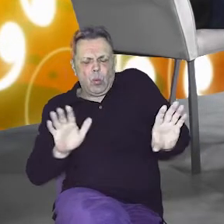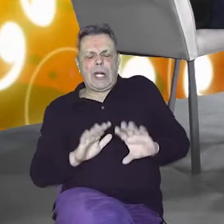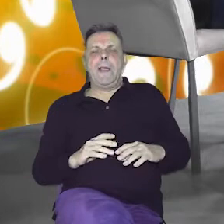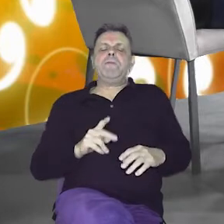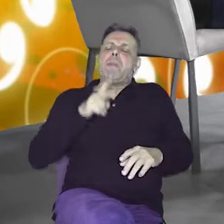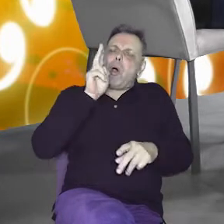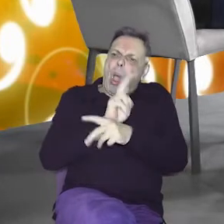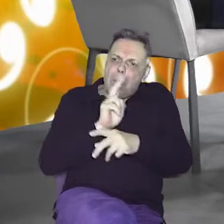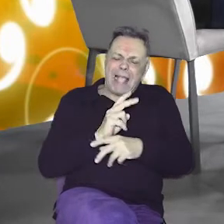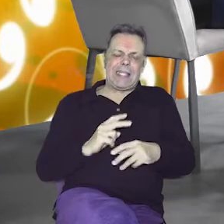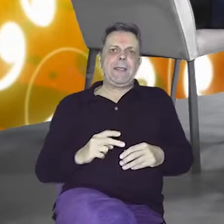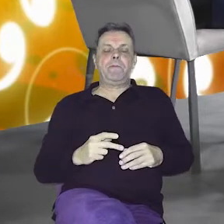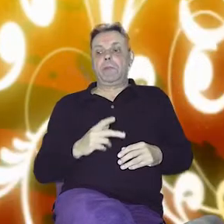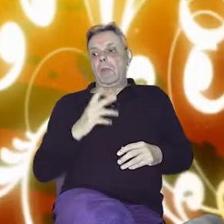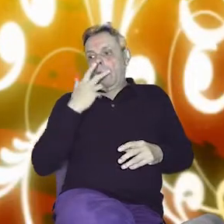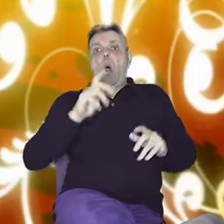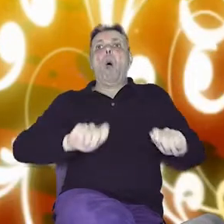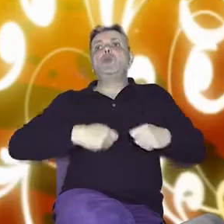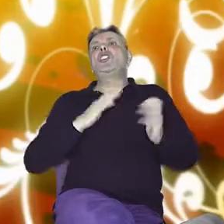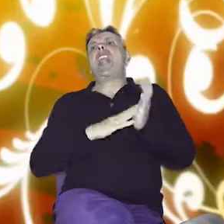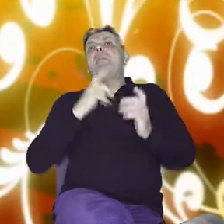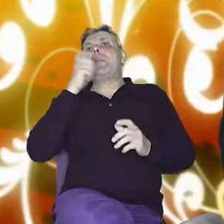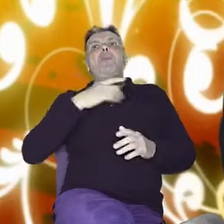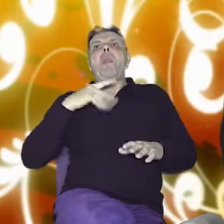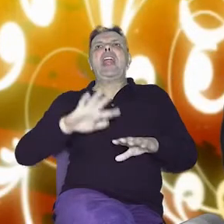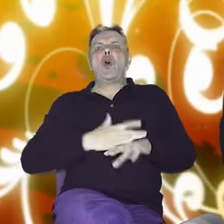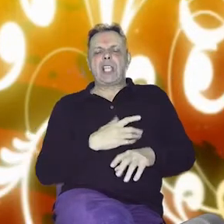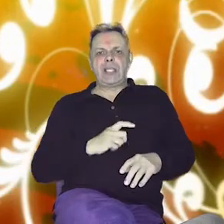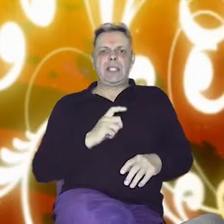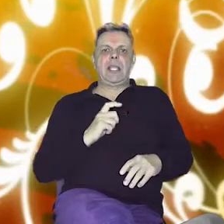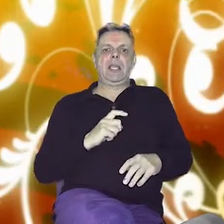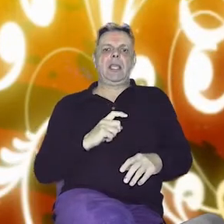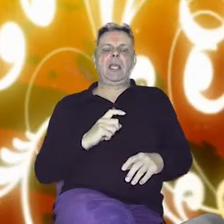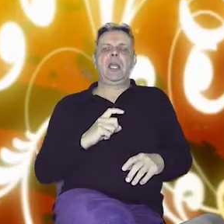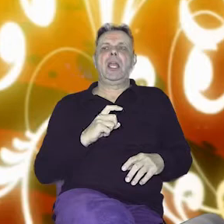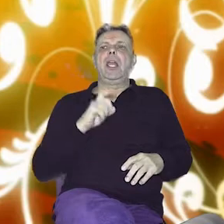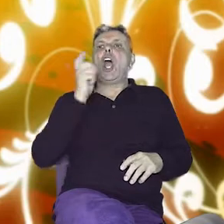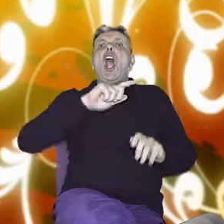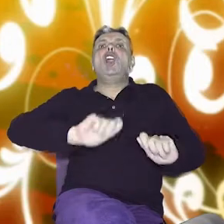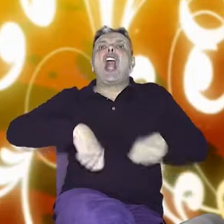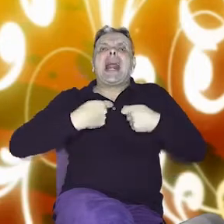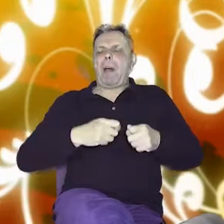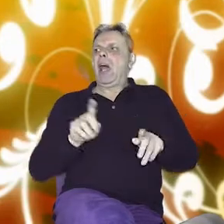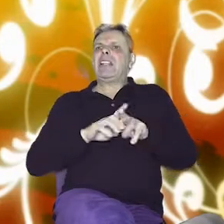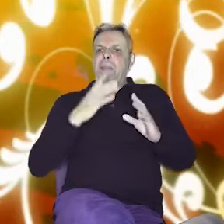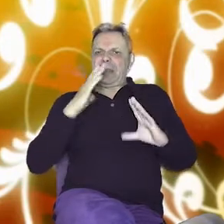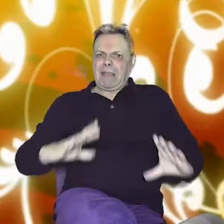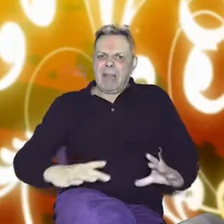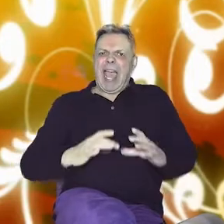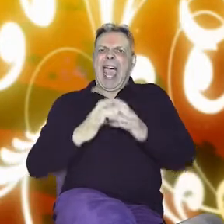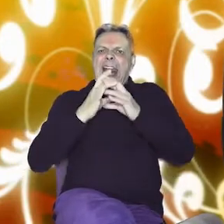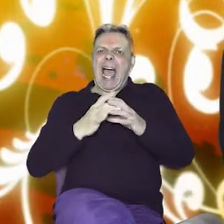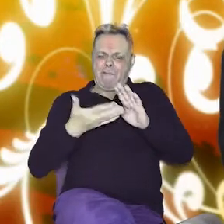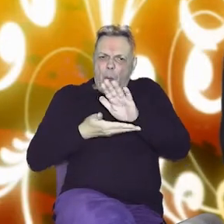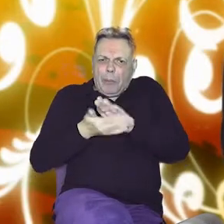jel? Jer će obući, neće osjetiti. Čarape se treba poravnat, ne ono ofrlje pa nekakav nabor ostane koji on, će